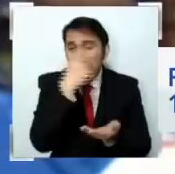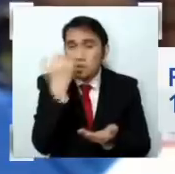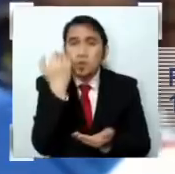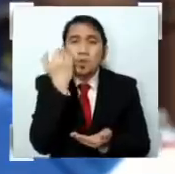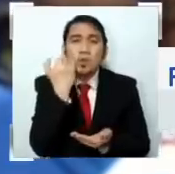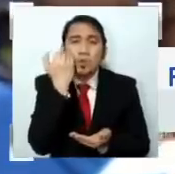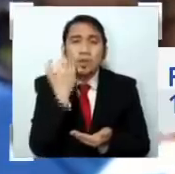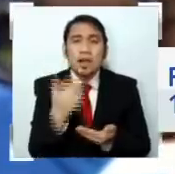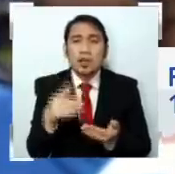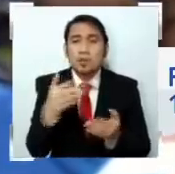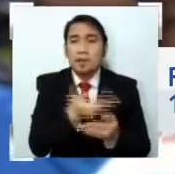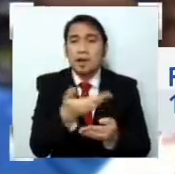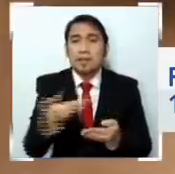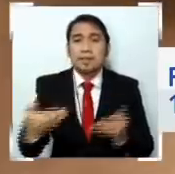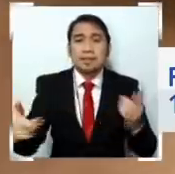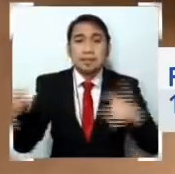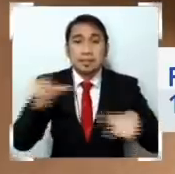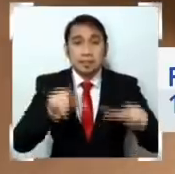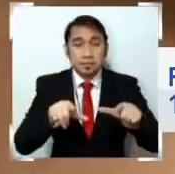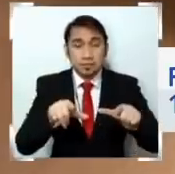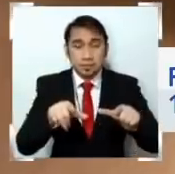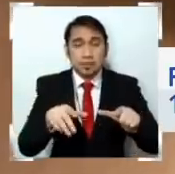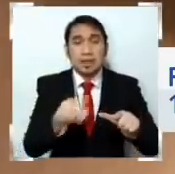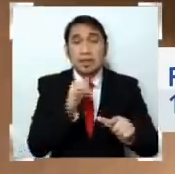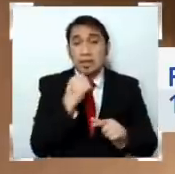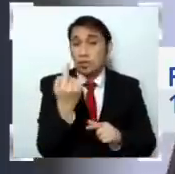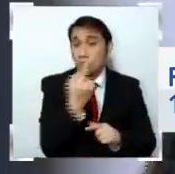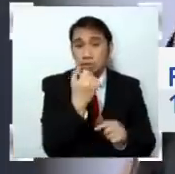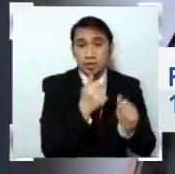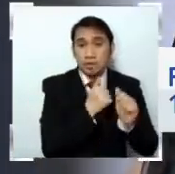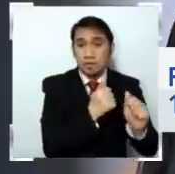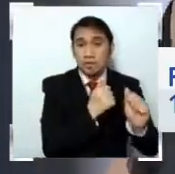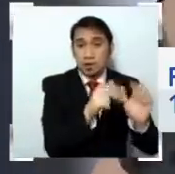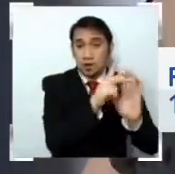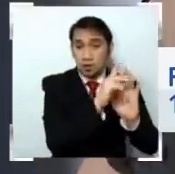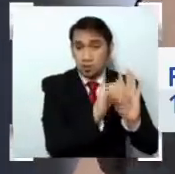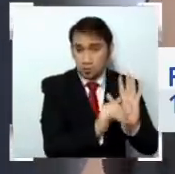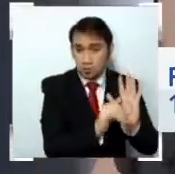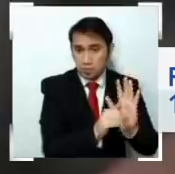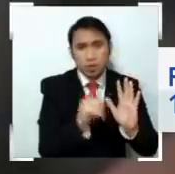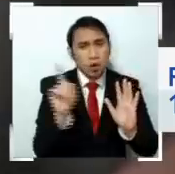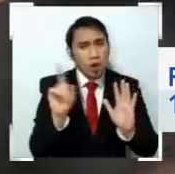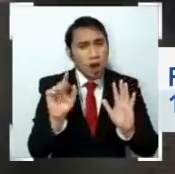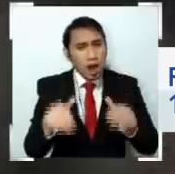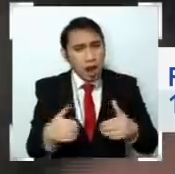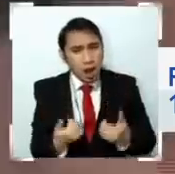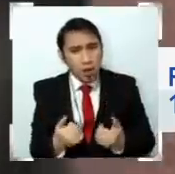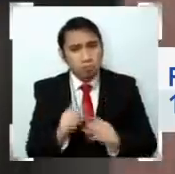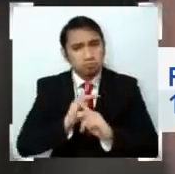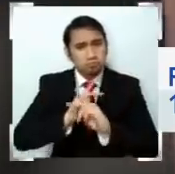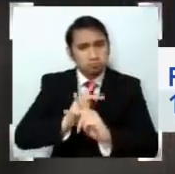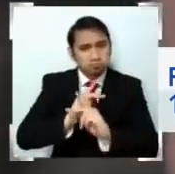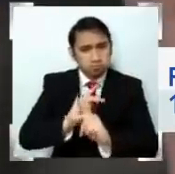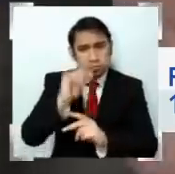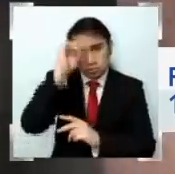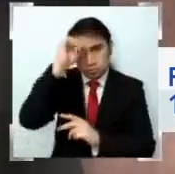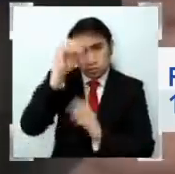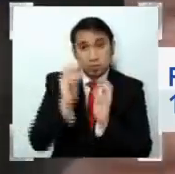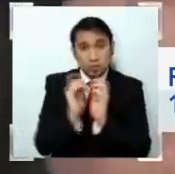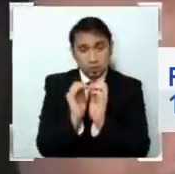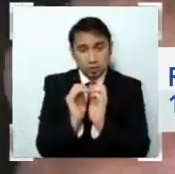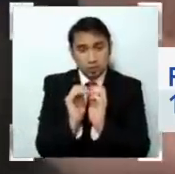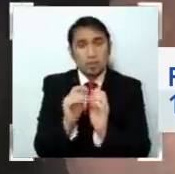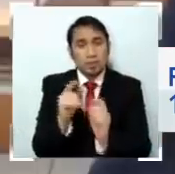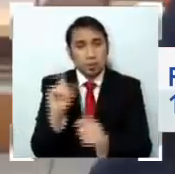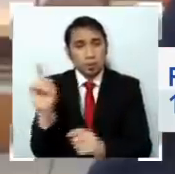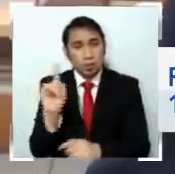supply. Bukod sa pagsunod sa health protocol, isa rin sa mga nakikitang armas kontra Delta variant ang pagpapabakuna. Kailangan, as